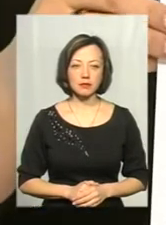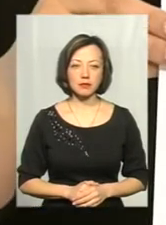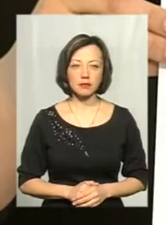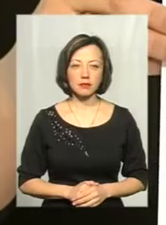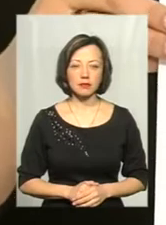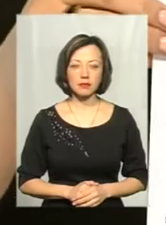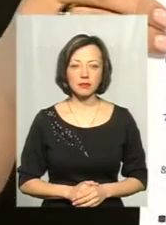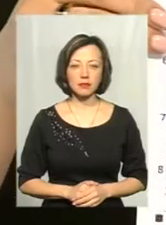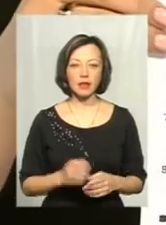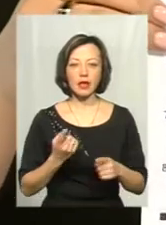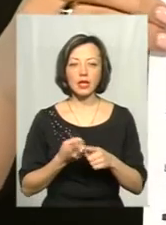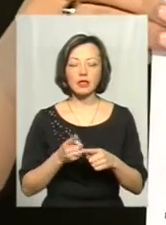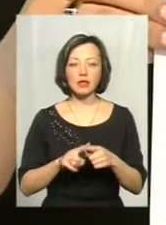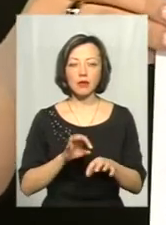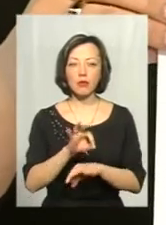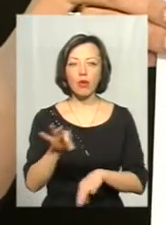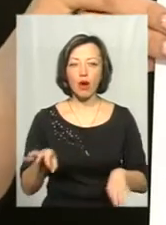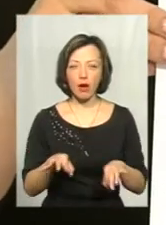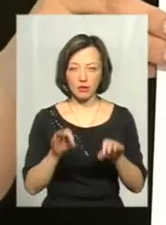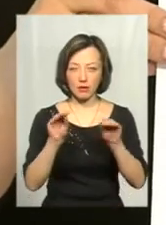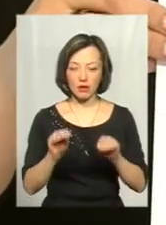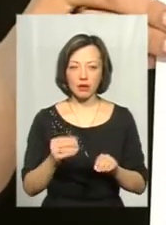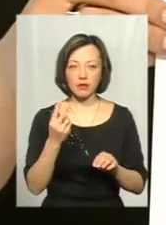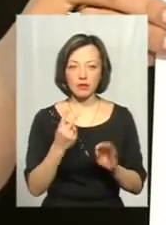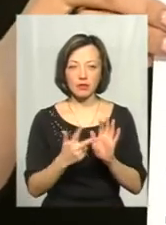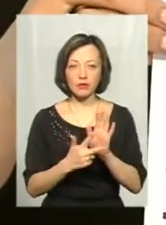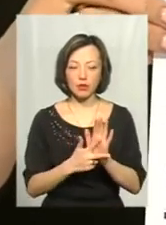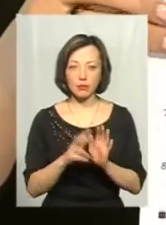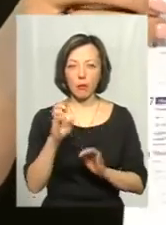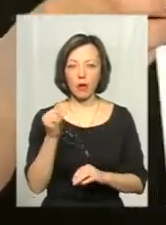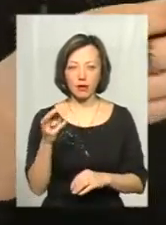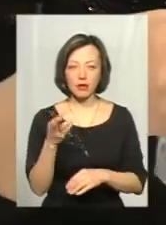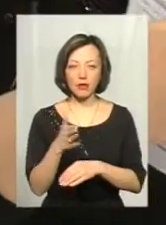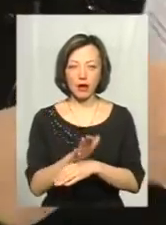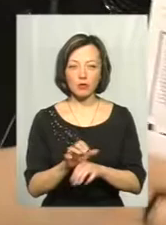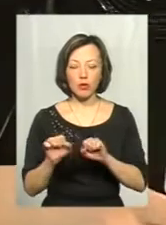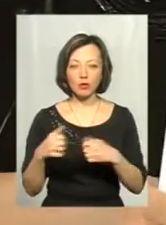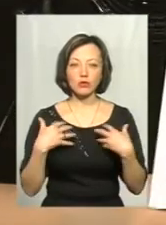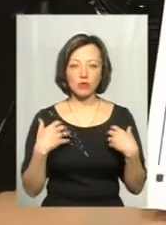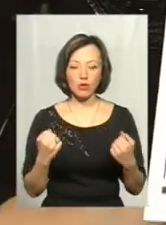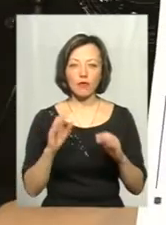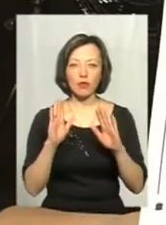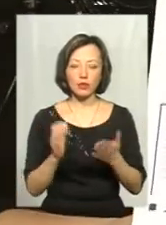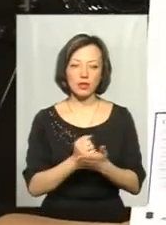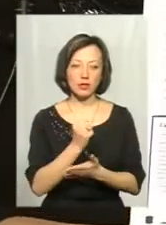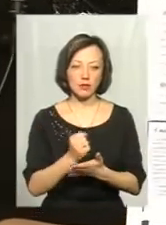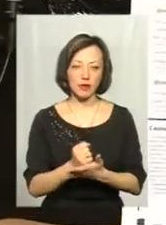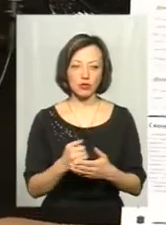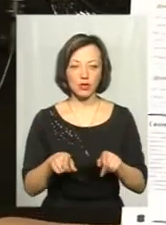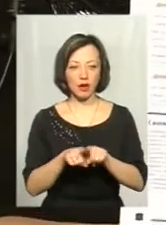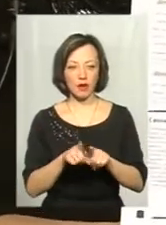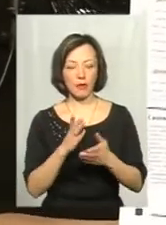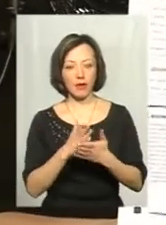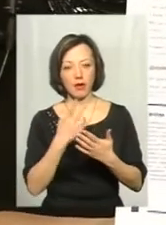Це той проєкт, декларація, яку будемо яка 28 березня наказом охорони здоров'я вона буде затверджена. Ось такий вона